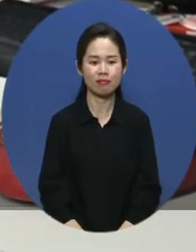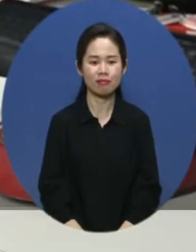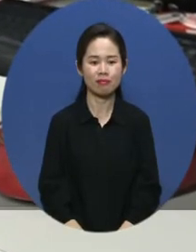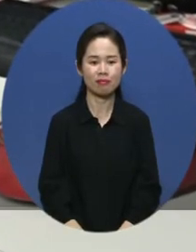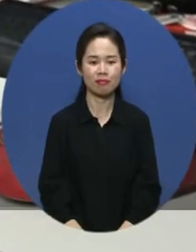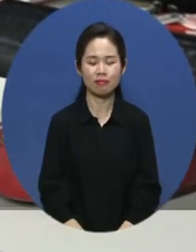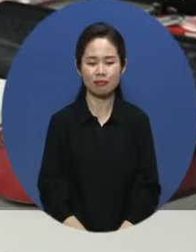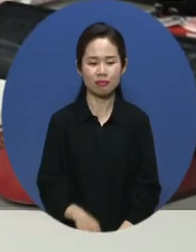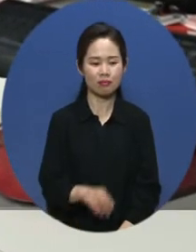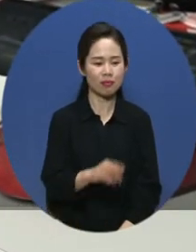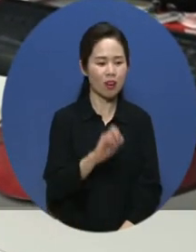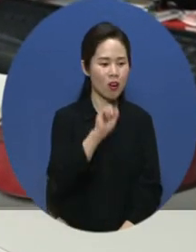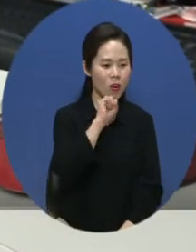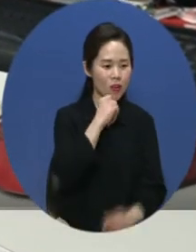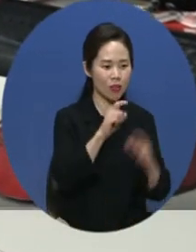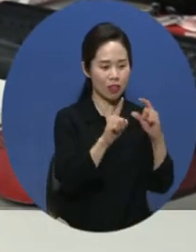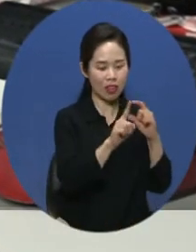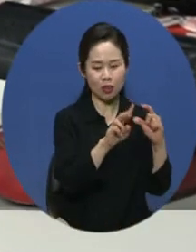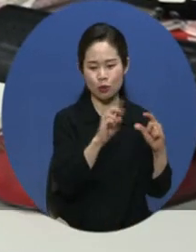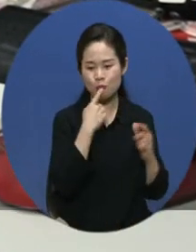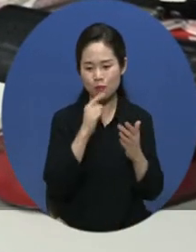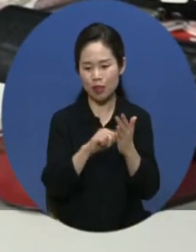단순하게 단어를 바꾸는 작업이 아니라